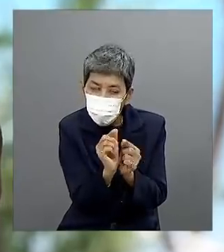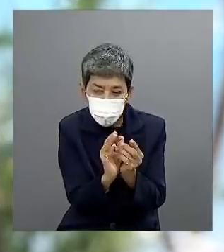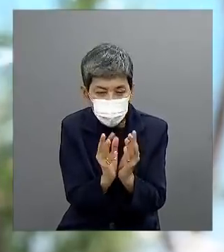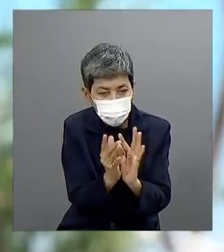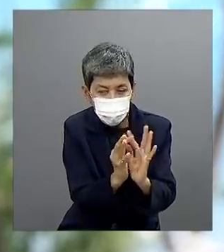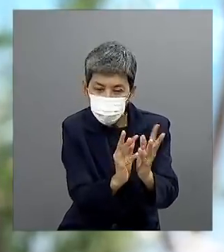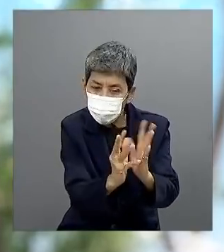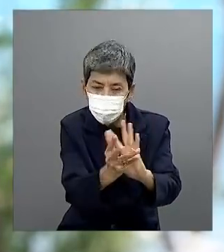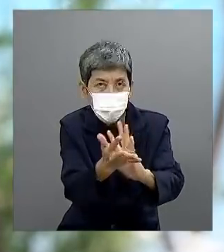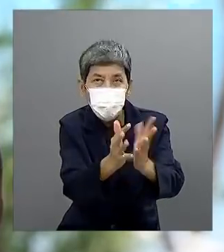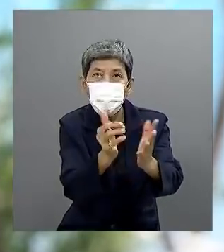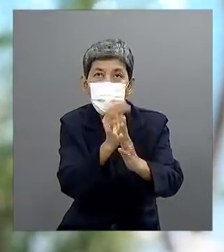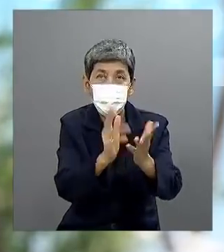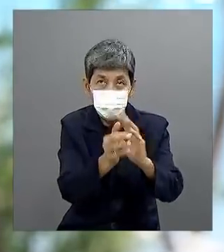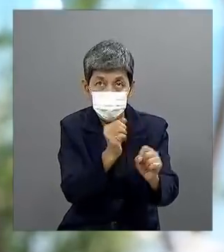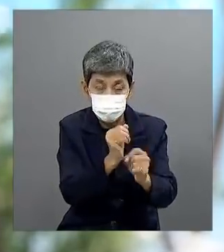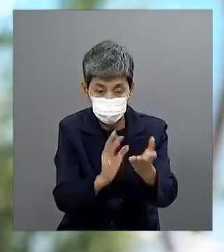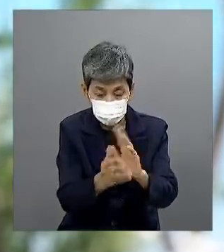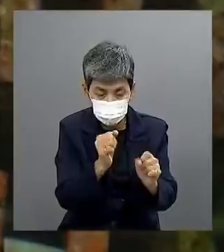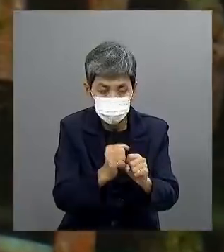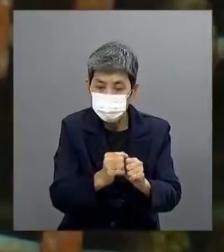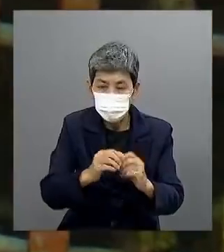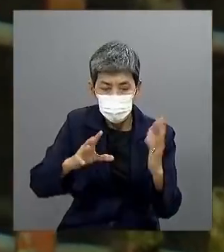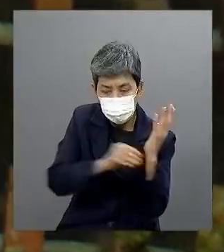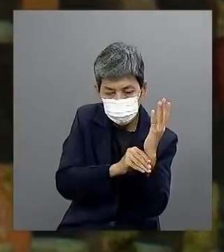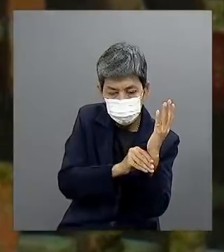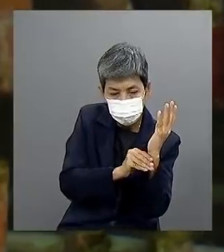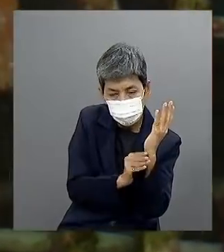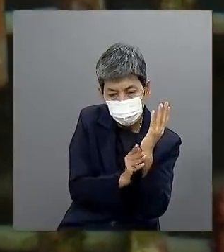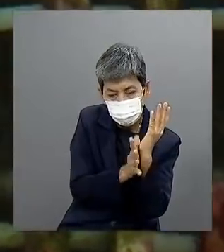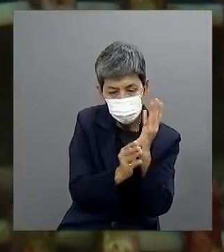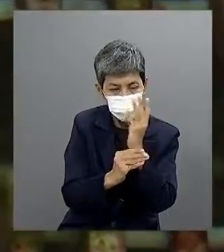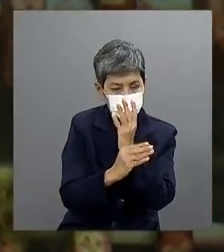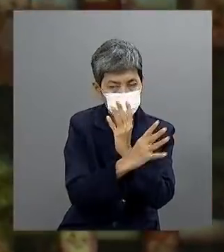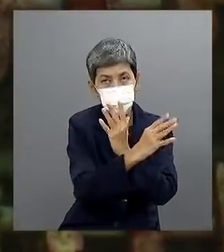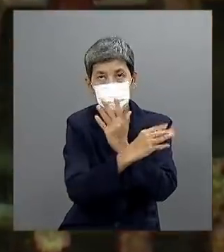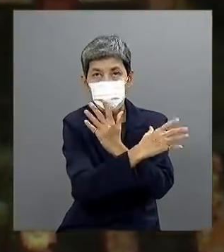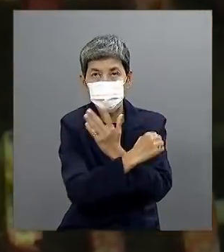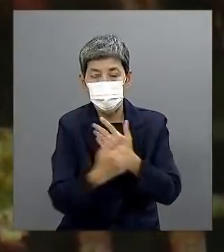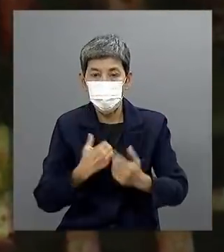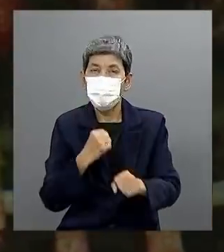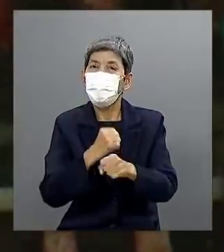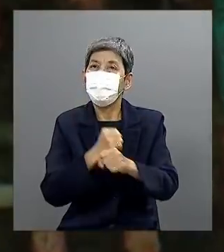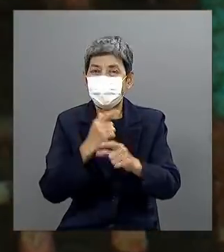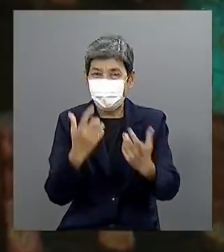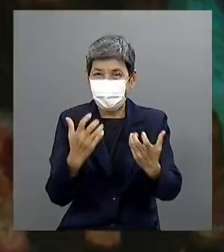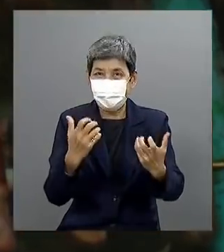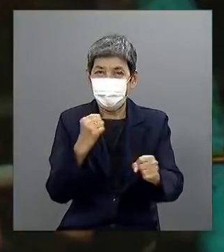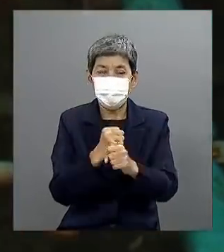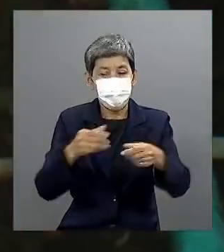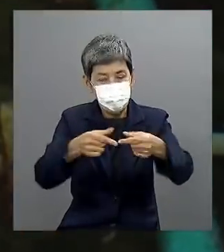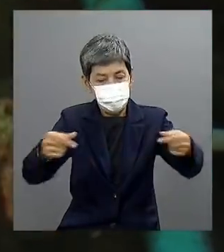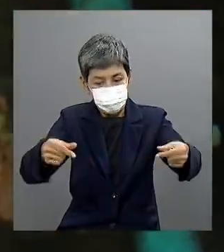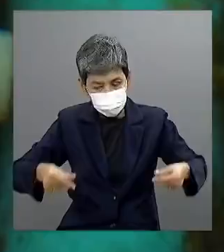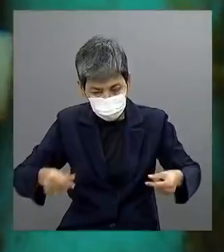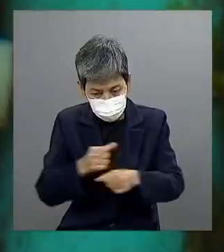น้ำเนี่ยมันก็จะหาพื้นที่ที่มันจะลงเกาะไว้ปะการังให้เรารู้จักกันเราก็จะเตรียมวัสดุที่เป็นโครงสร้างแข็งๆเช่นกระเบื้องเนี่ยนะฮะกระเบื้องดินเผาเป็น